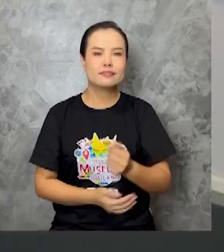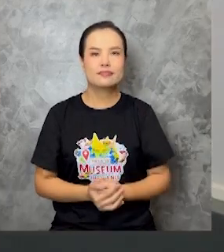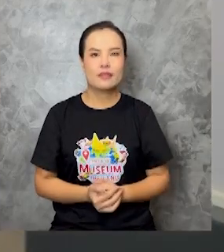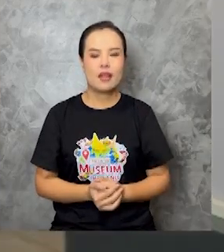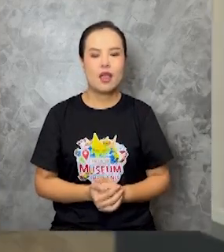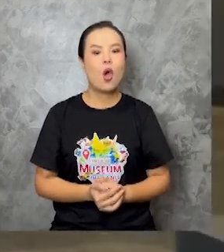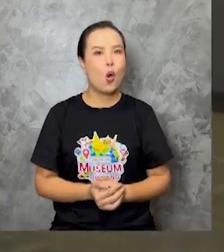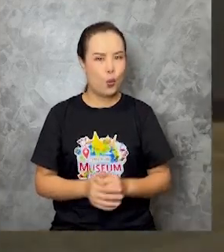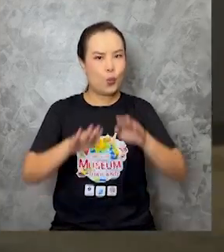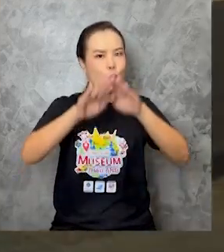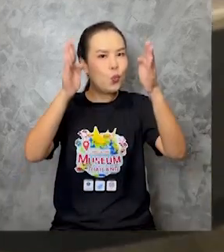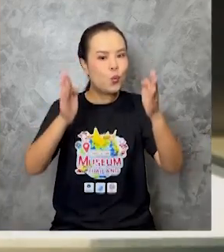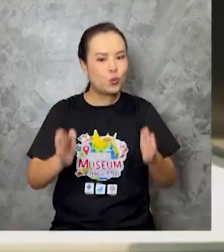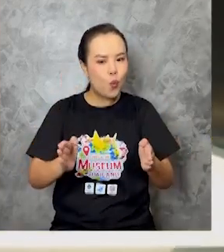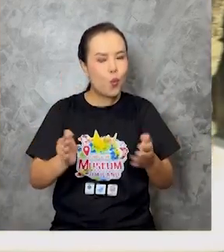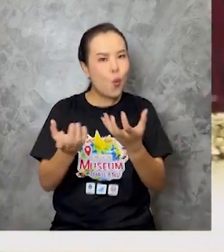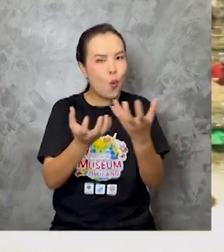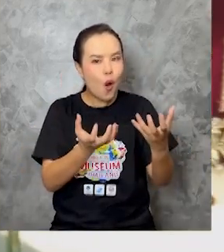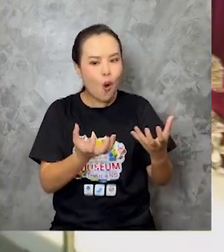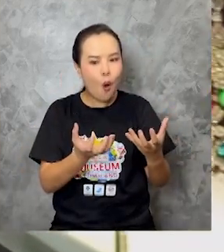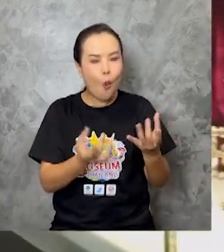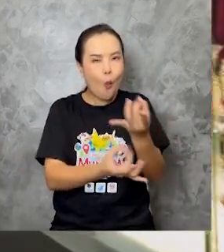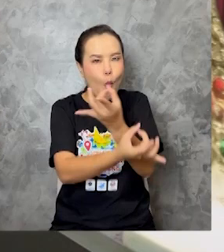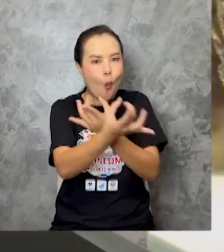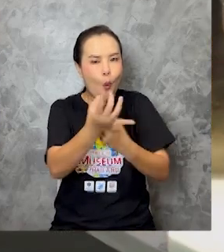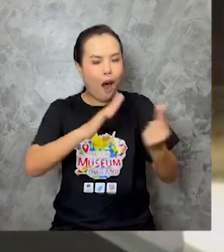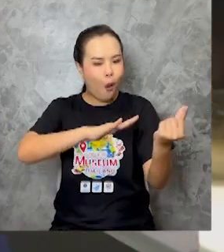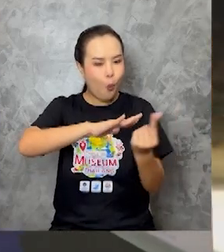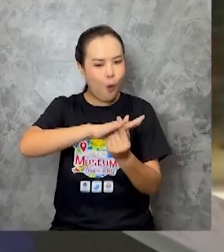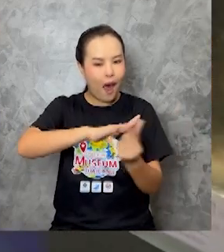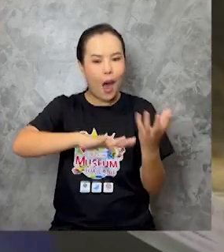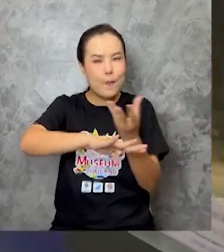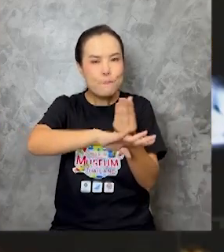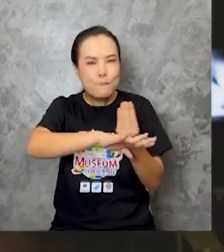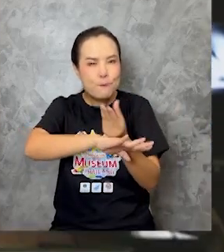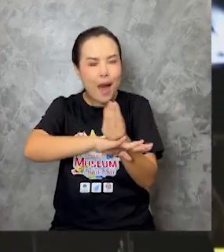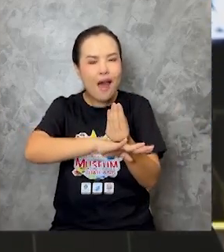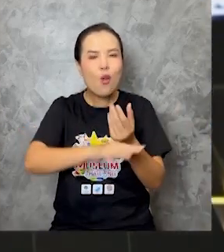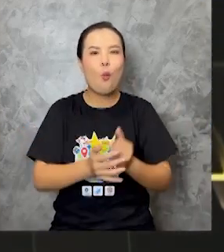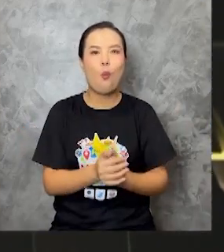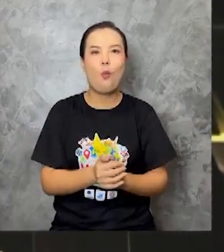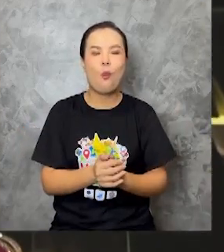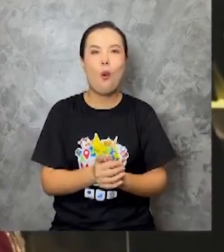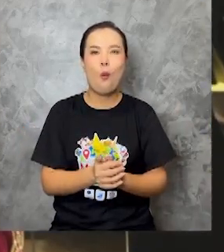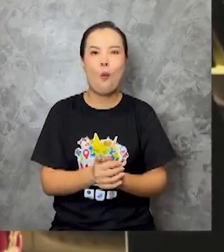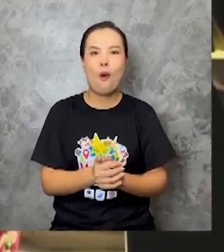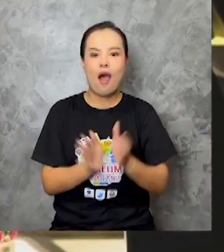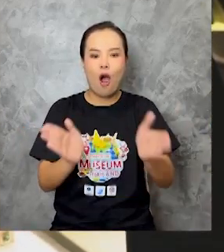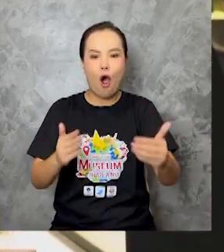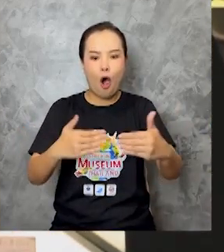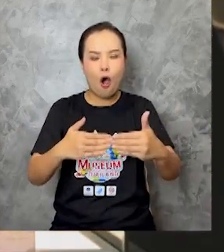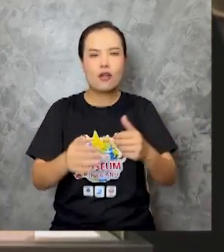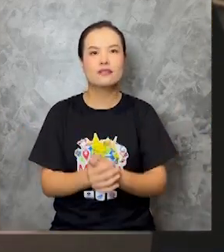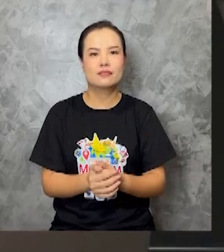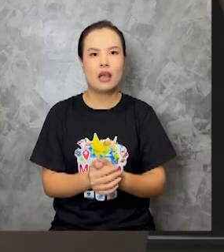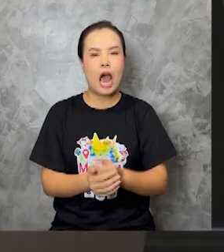ลูกอัญมณีว้าวแหวนเพชรนี่มันห้องอะไร มาเลยอันนี้เรียกว่าอะไรรู้ปะ ห้องฮาโล